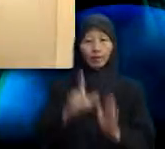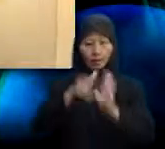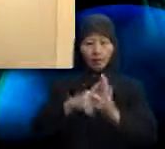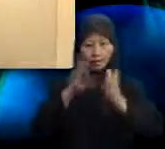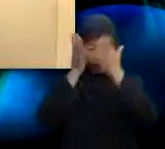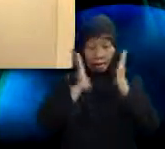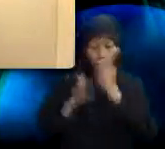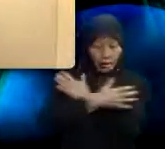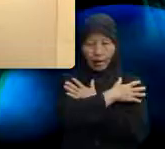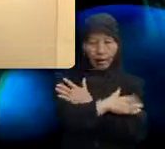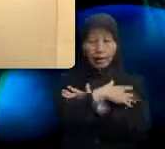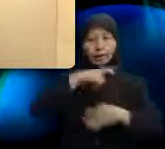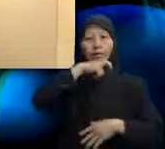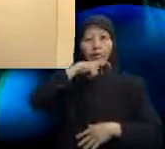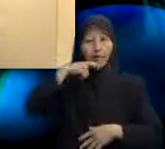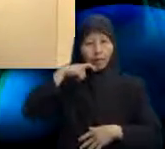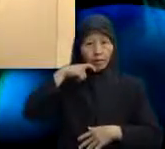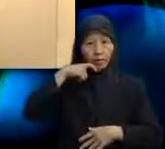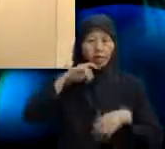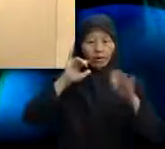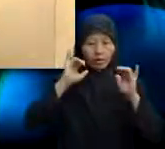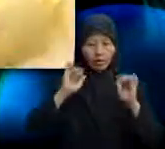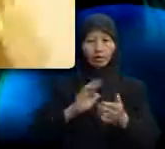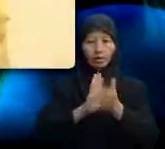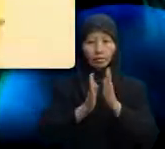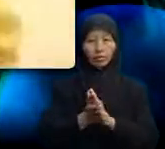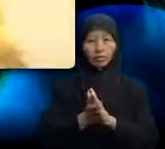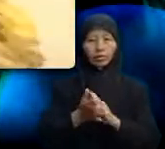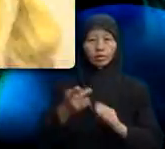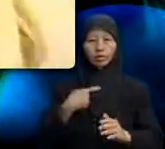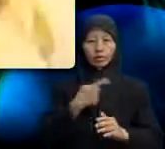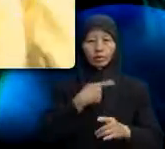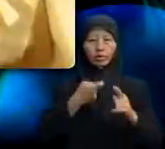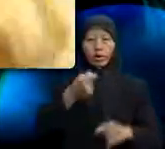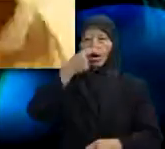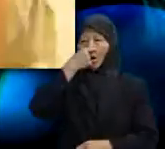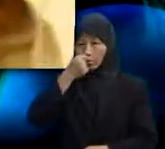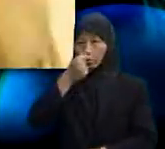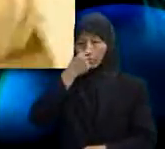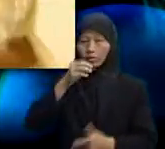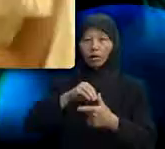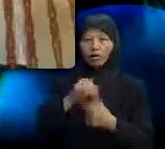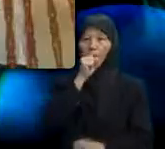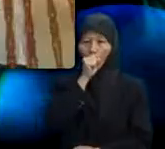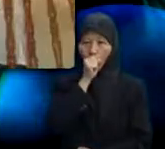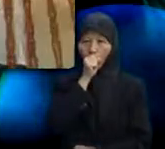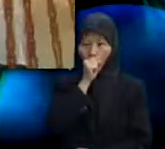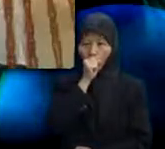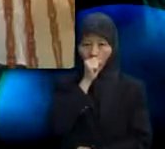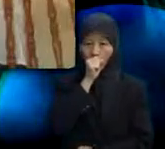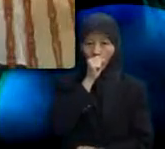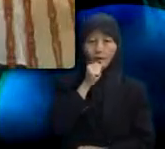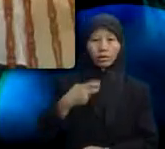Kemudian gelaplah badan hingga kering supaya boleh mengelakkan kita daripada sesema atau batuk. Kita